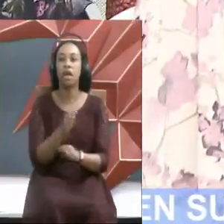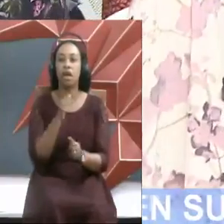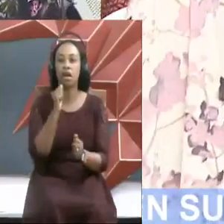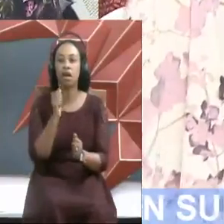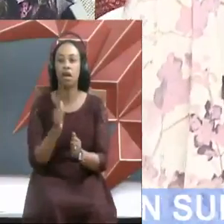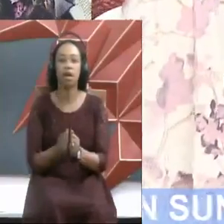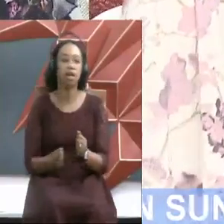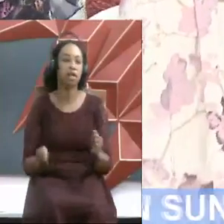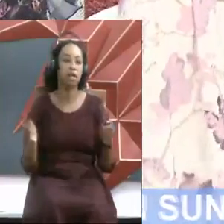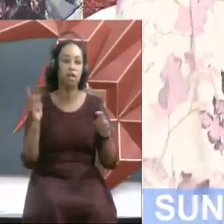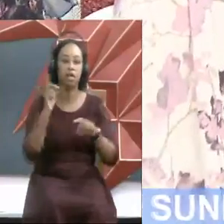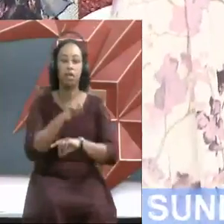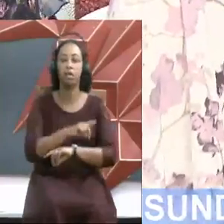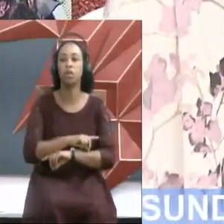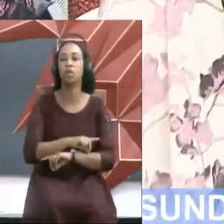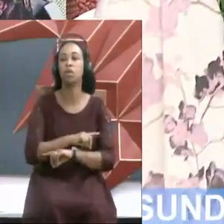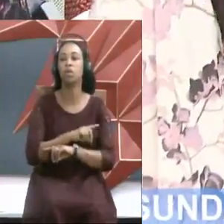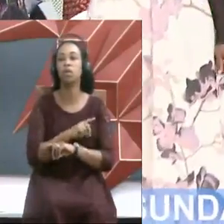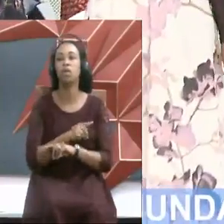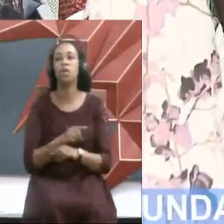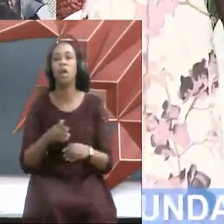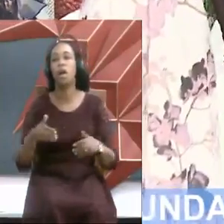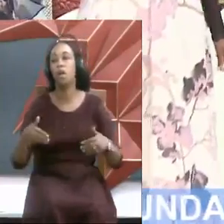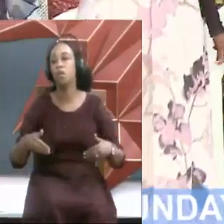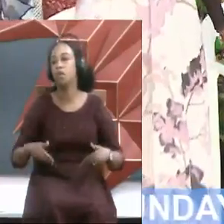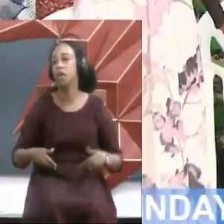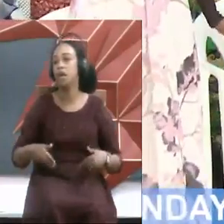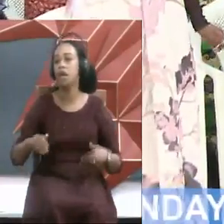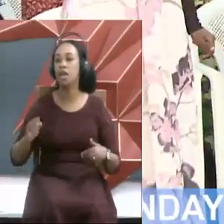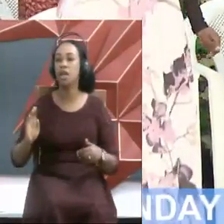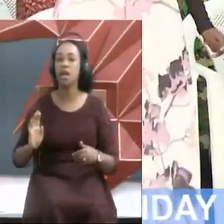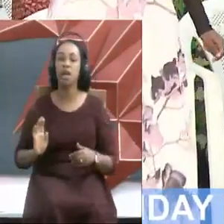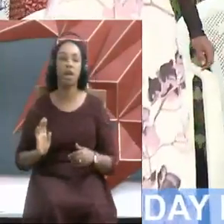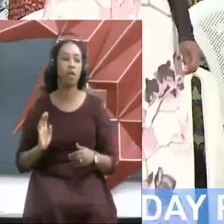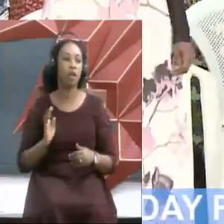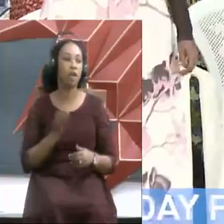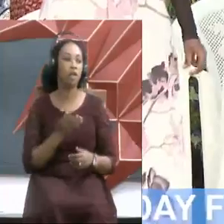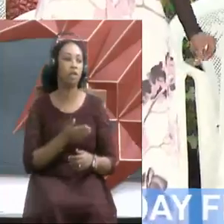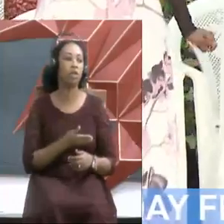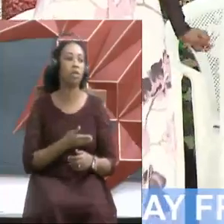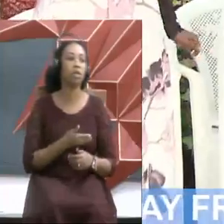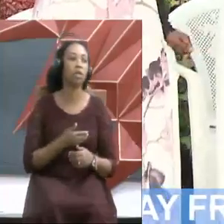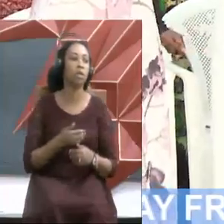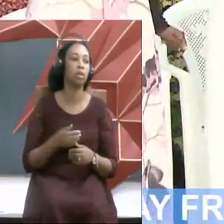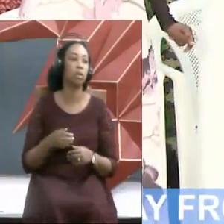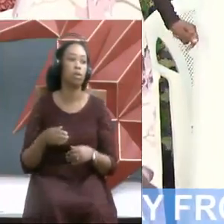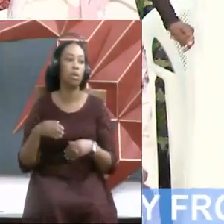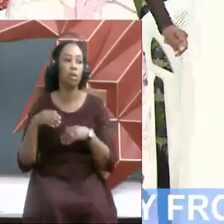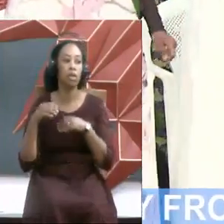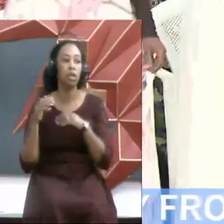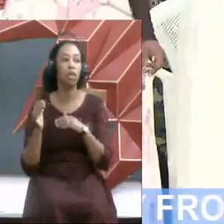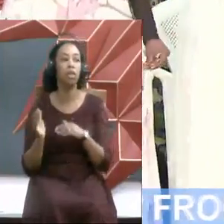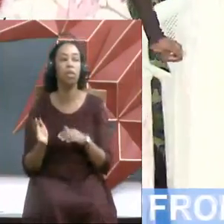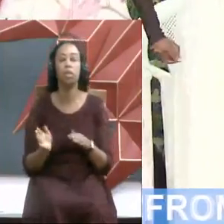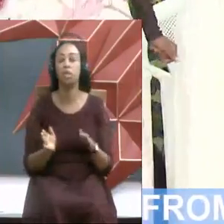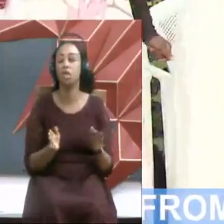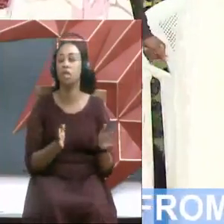Kila siku na ujana wetu